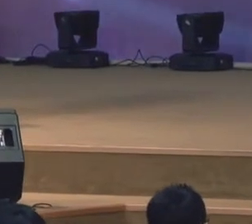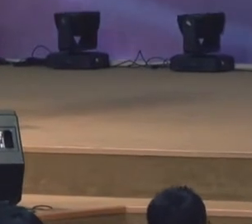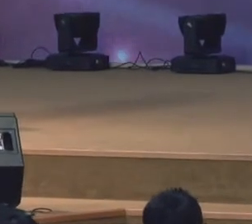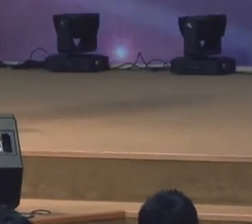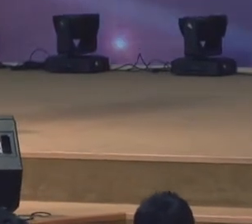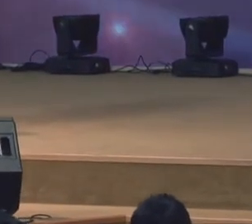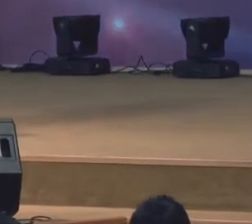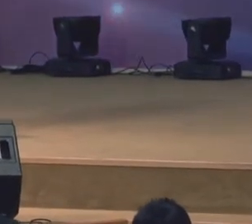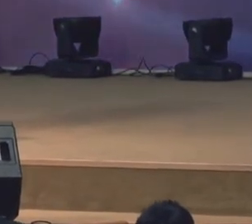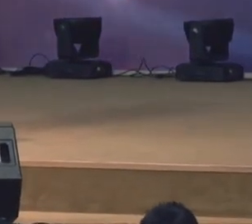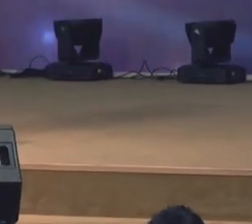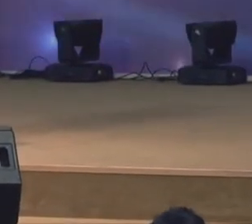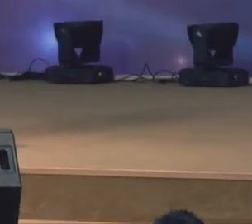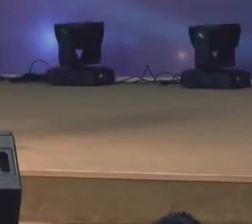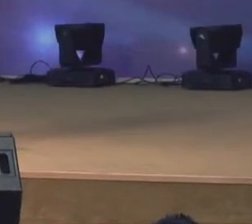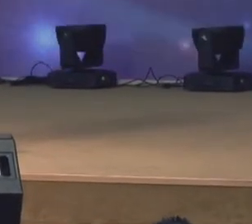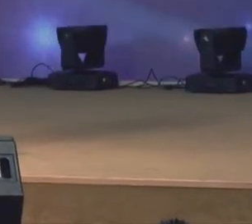드립니다.